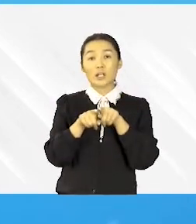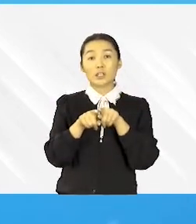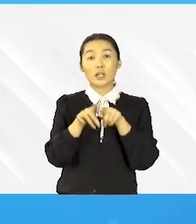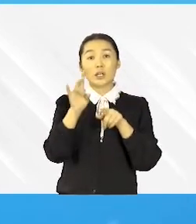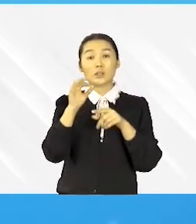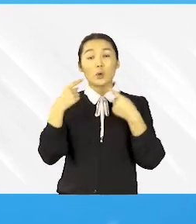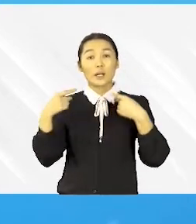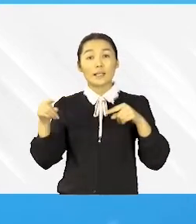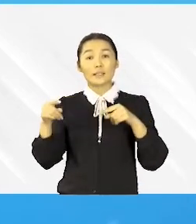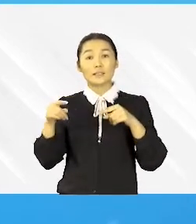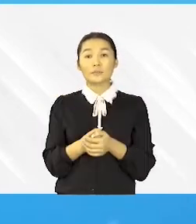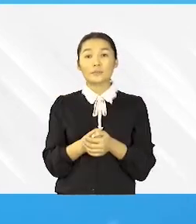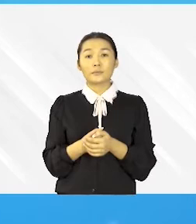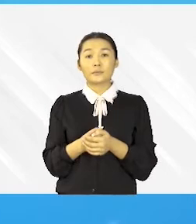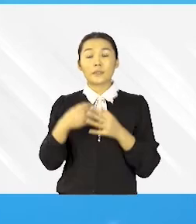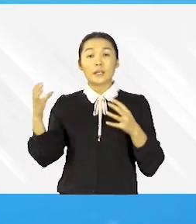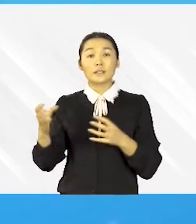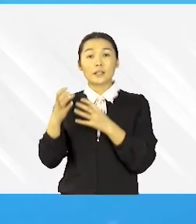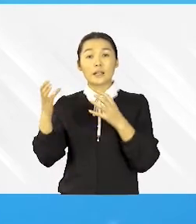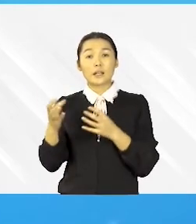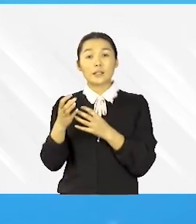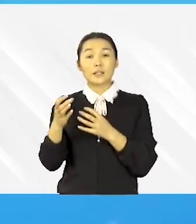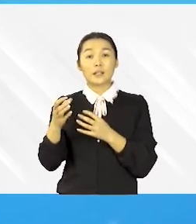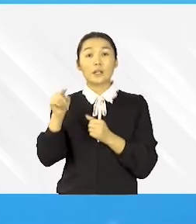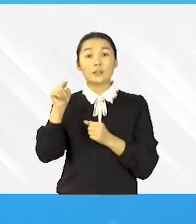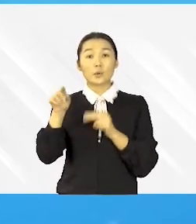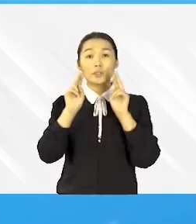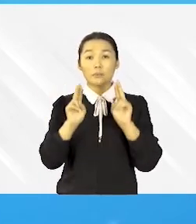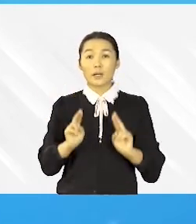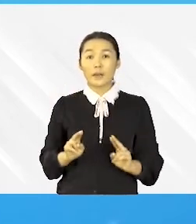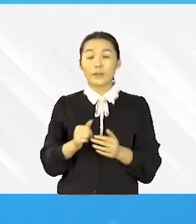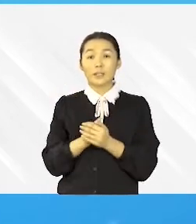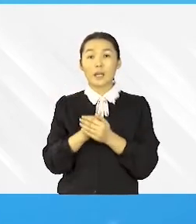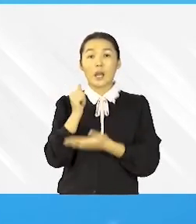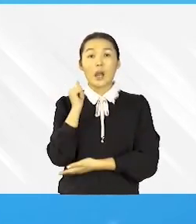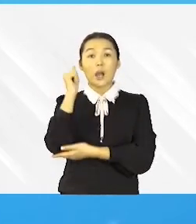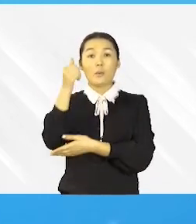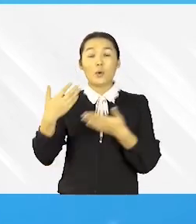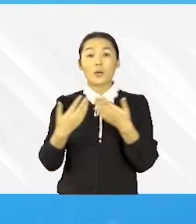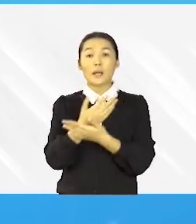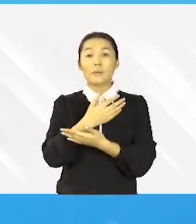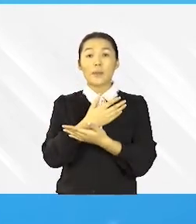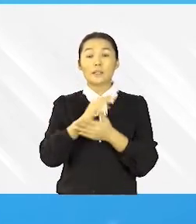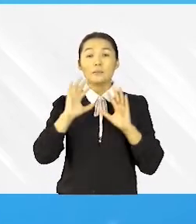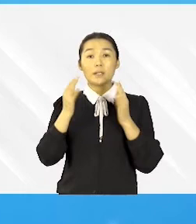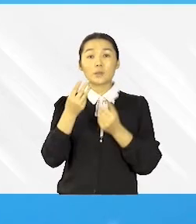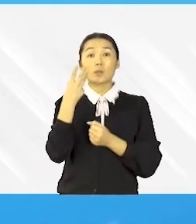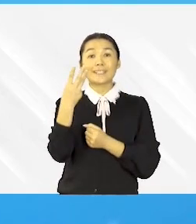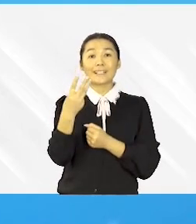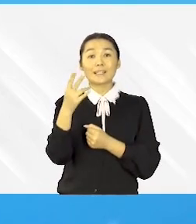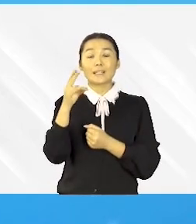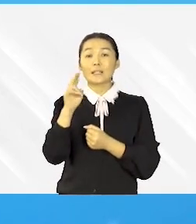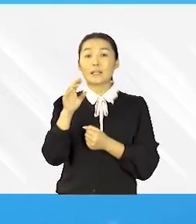что конечности сменяются, сохраняя все то же правило. Опора опять происходит только на